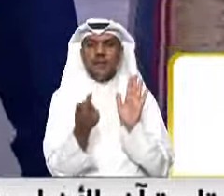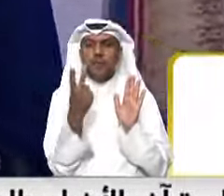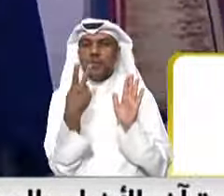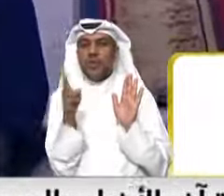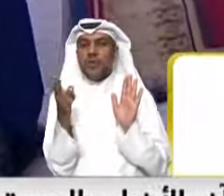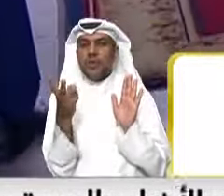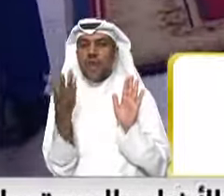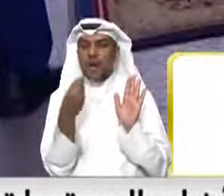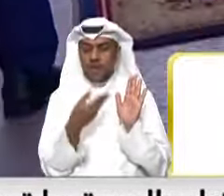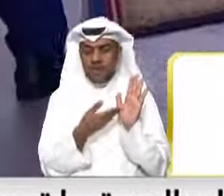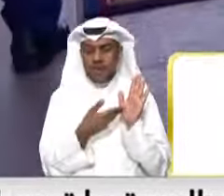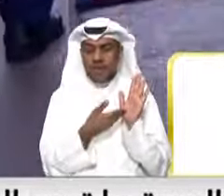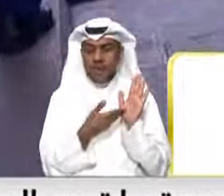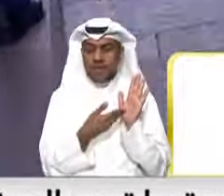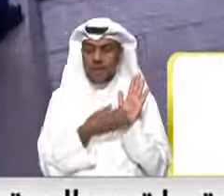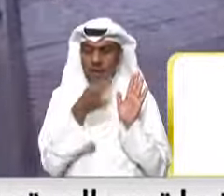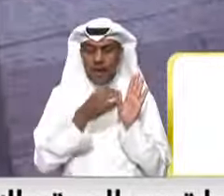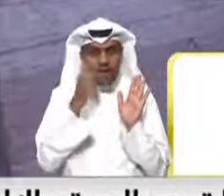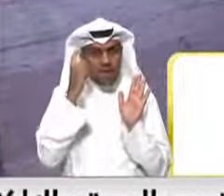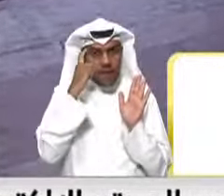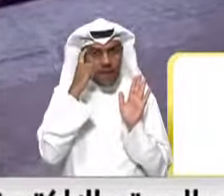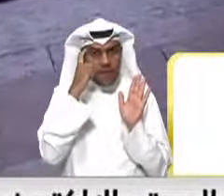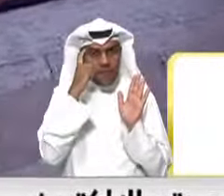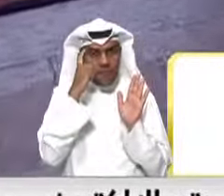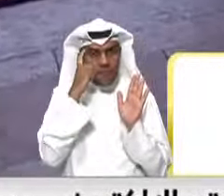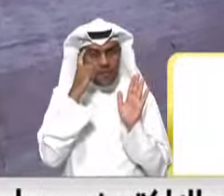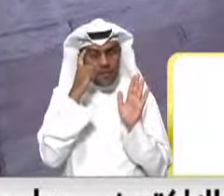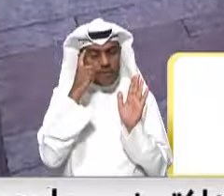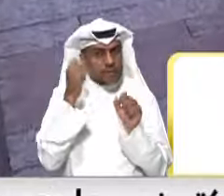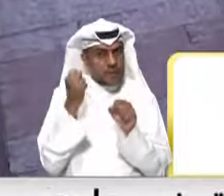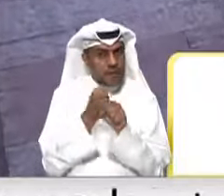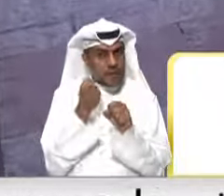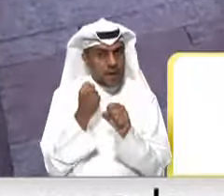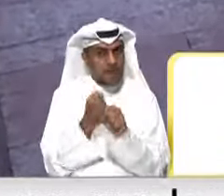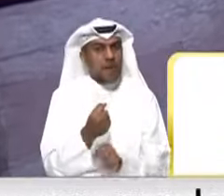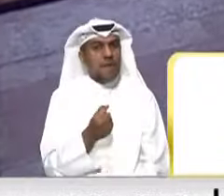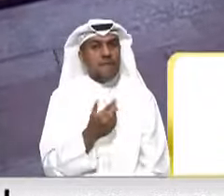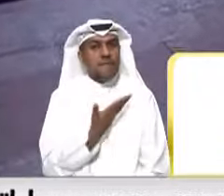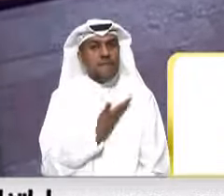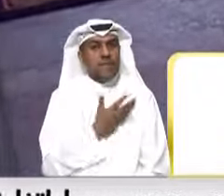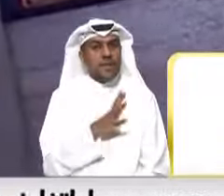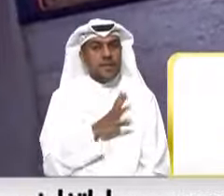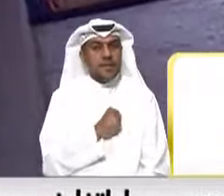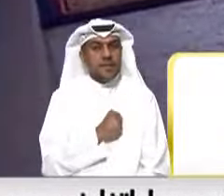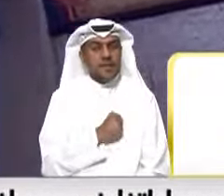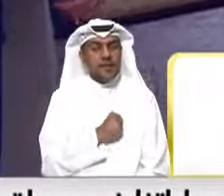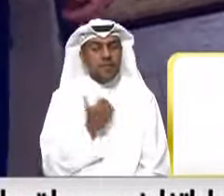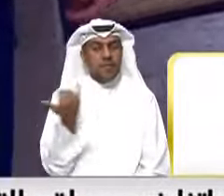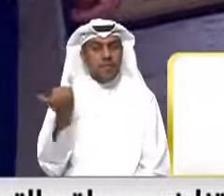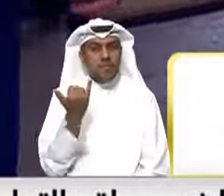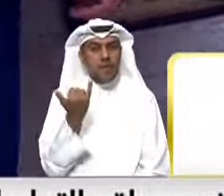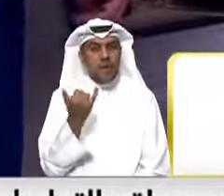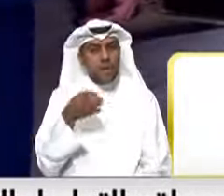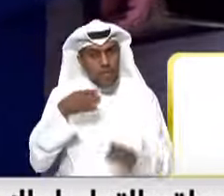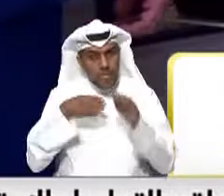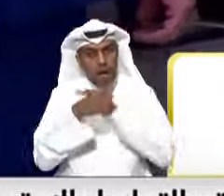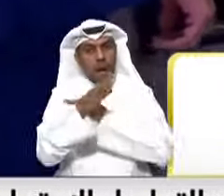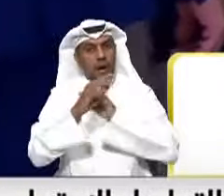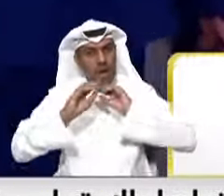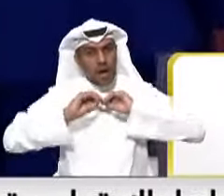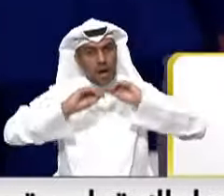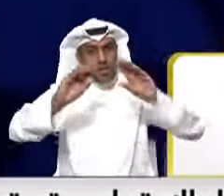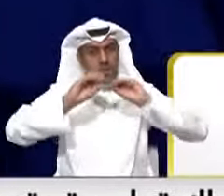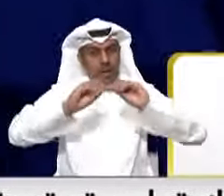2720، بما في ذلك إنشاء آلية أممية داخل قطاع غزة لتسهيل دخول المساعدات الإنسانية إلى